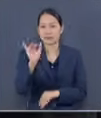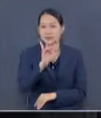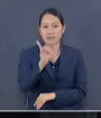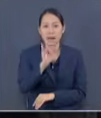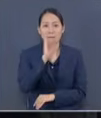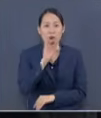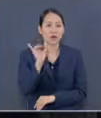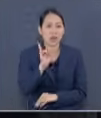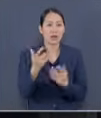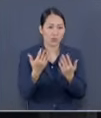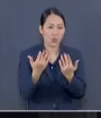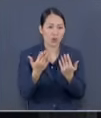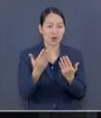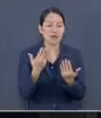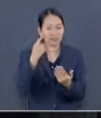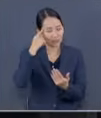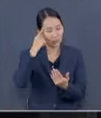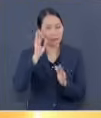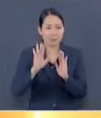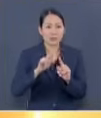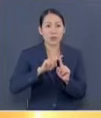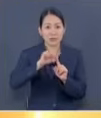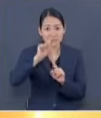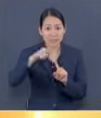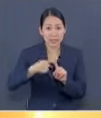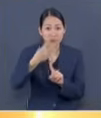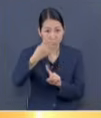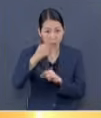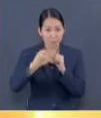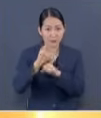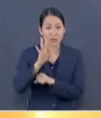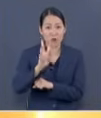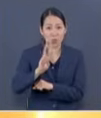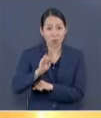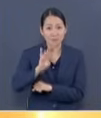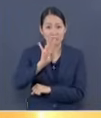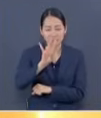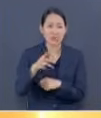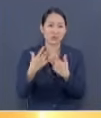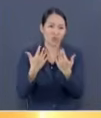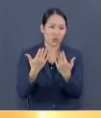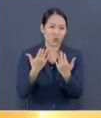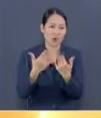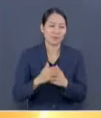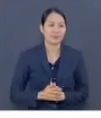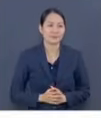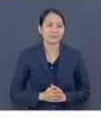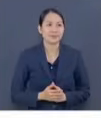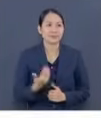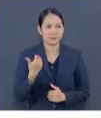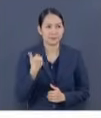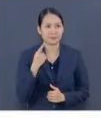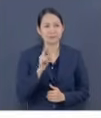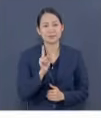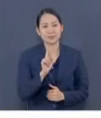รือไม ่ ทีนี้มันมีข่าวครับคุณผู้ชมเพราะว่าคุณหมายศรีกัญญาตันสกุลรองหัวหน้าพรรคก้าวไกลบอกว่าเอ๊ะไอ้นโยบายเงินดิจิตอลน่ะคุ